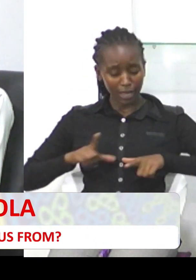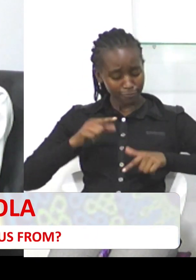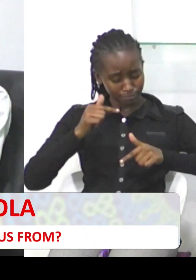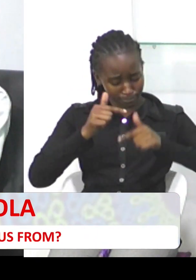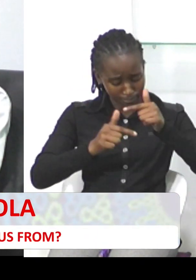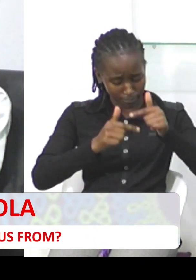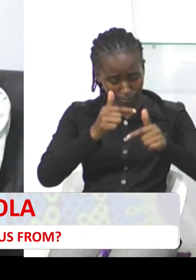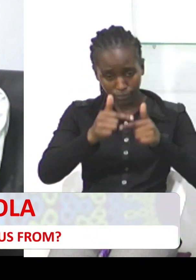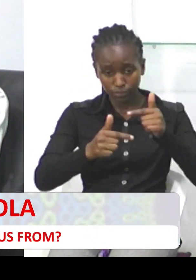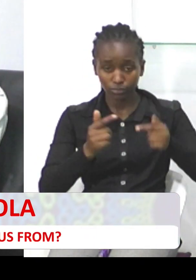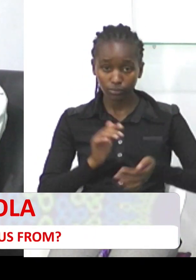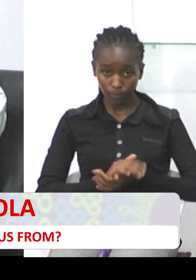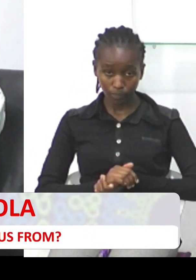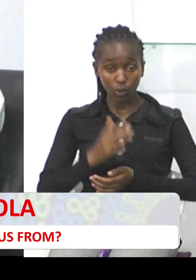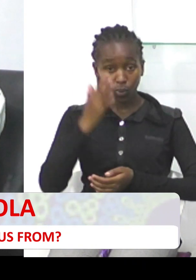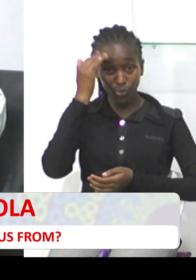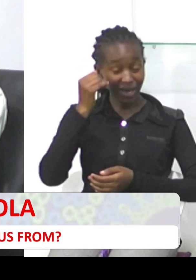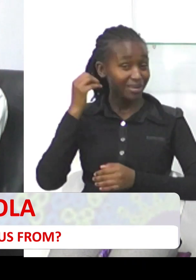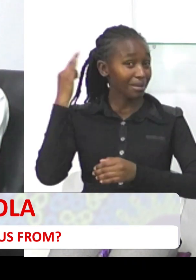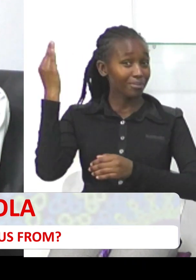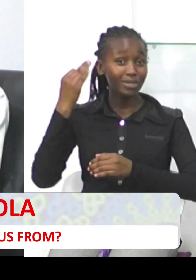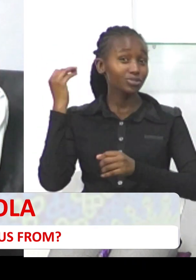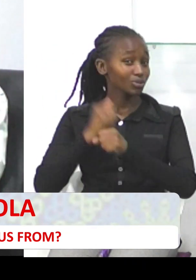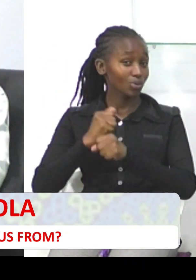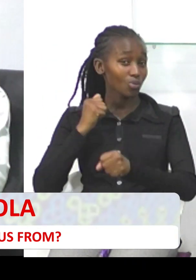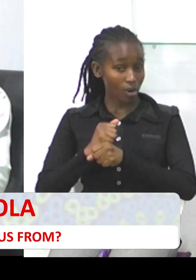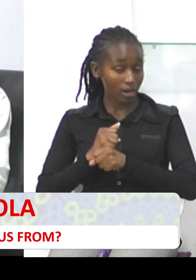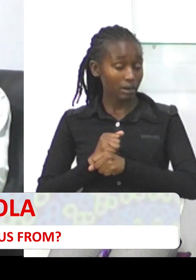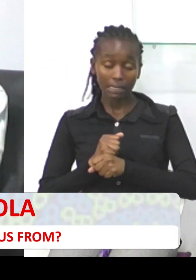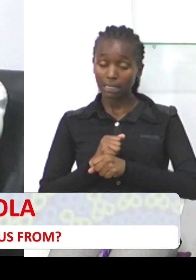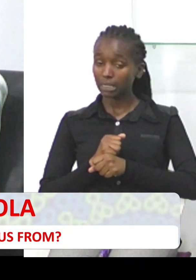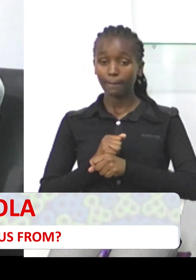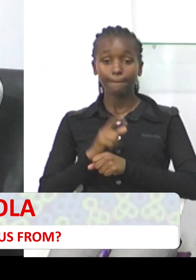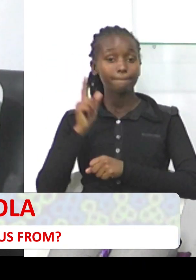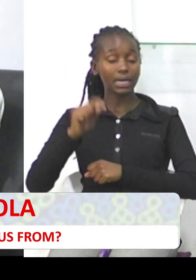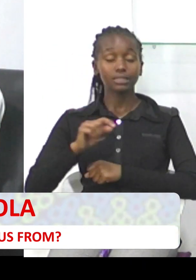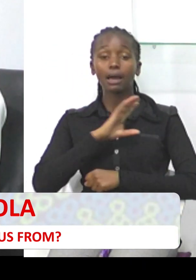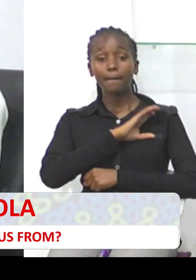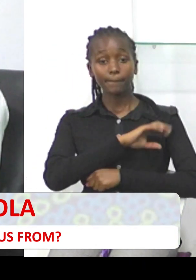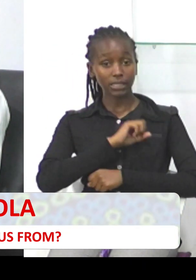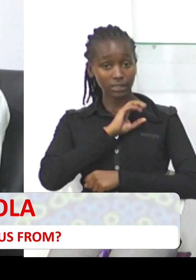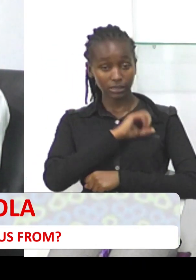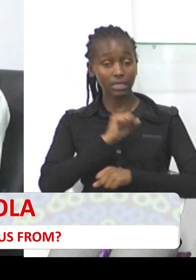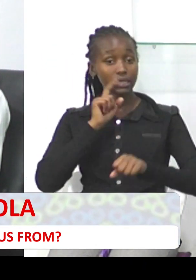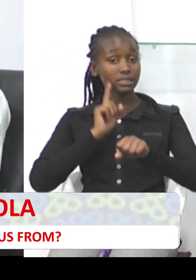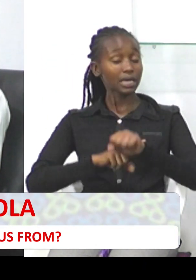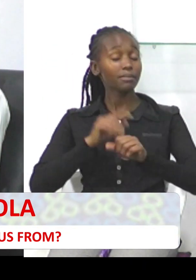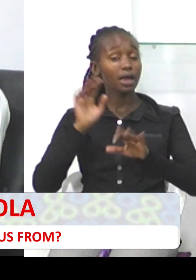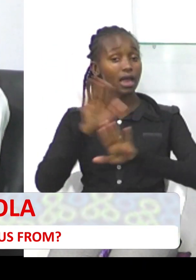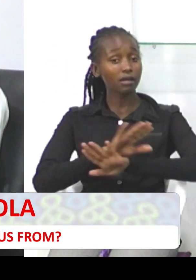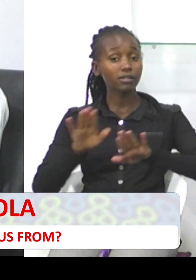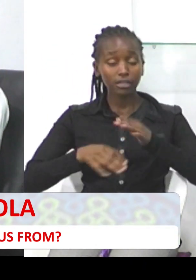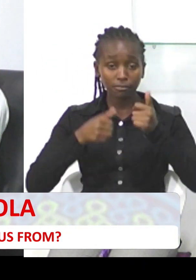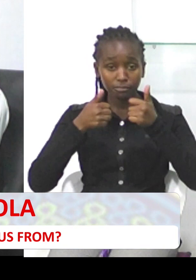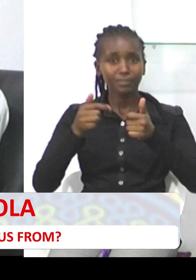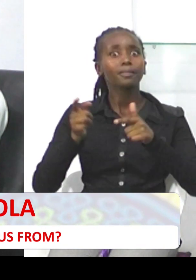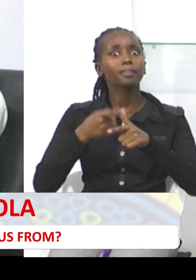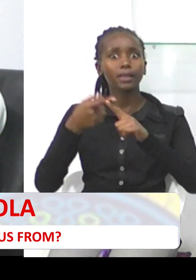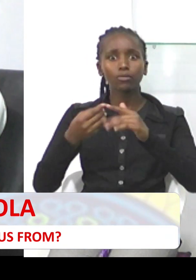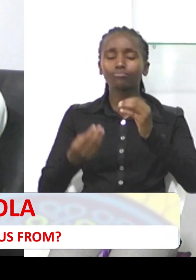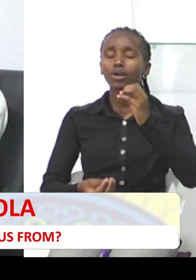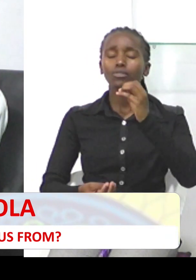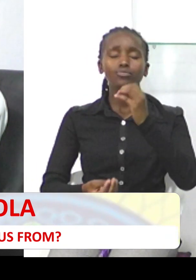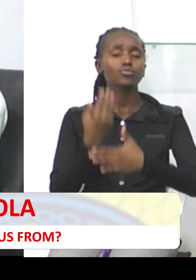Because ministry inachukuanga time. But once isha peak, Mungu anakupeleka juu. Kupeleka kiyongeonga juu. Unaona? So do